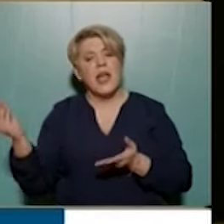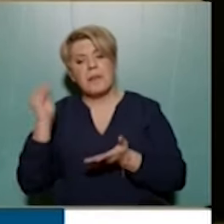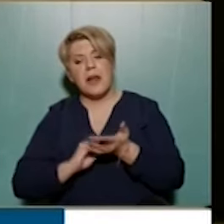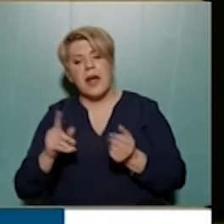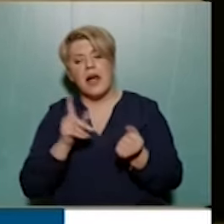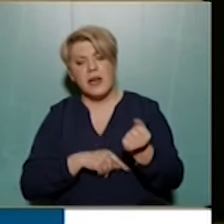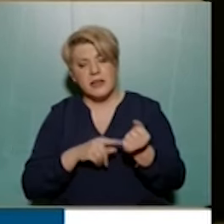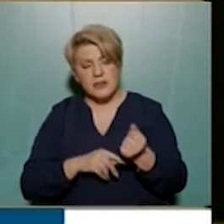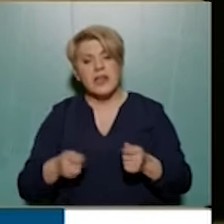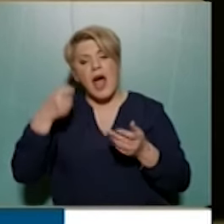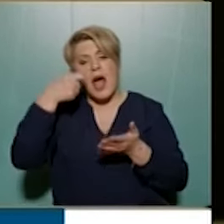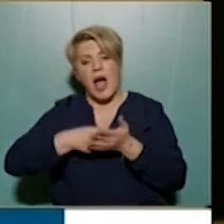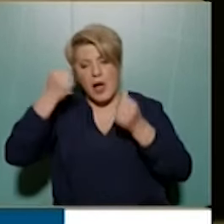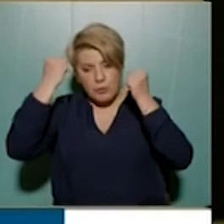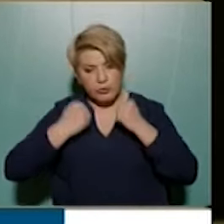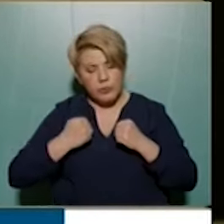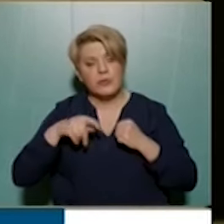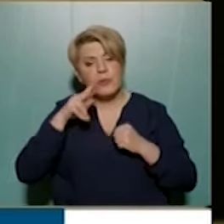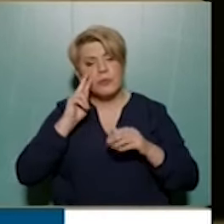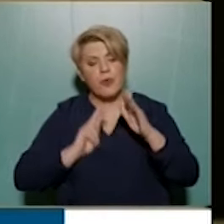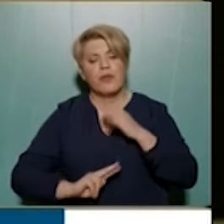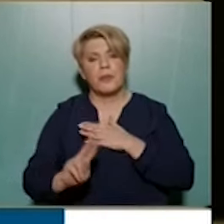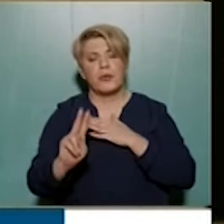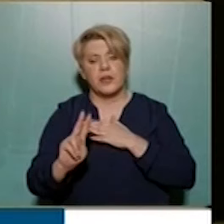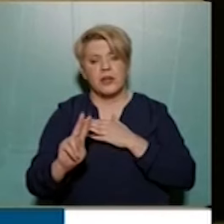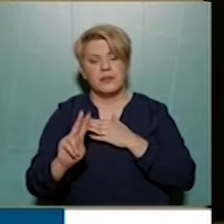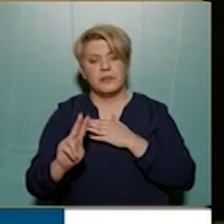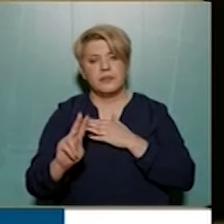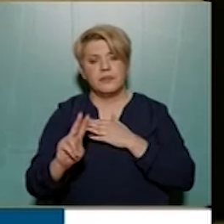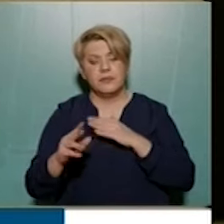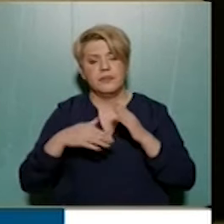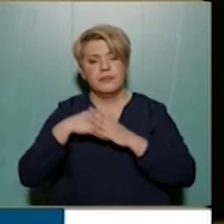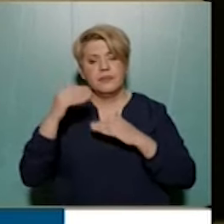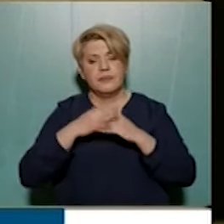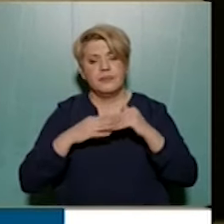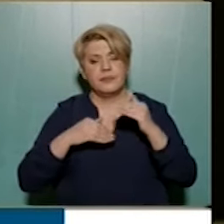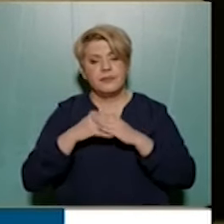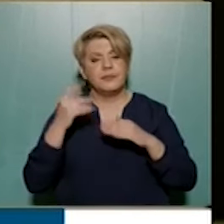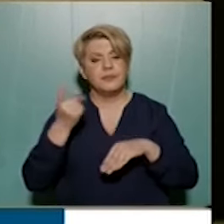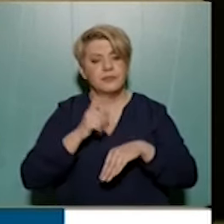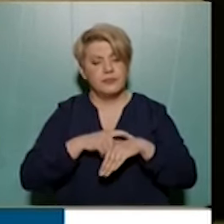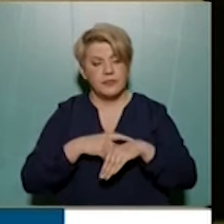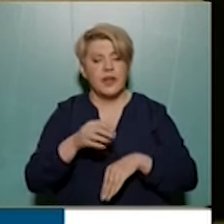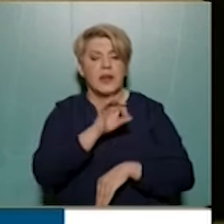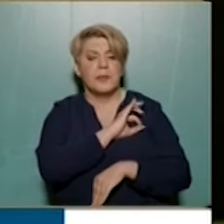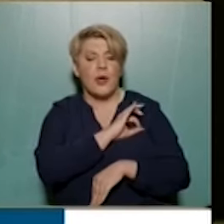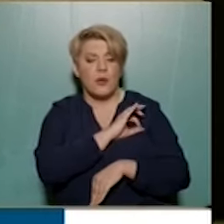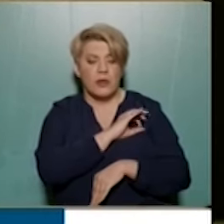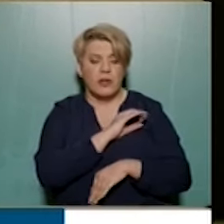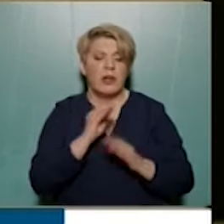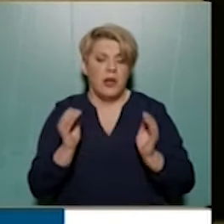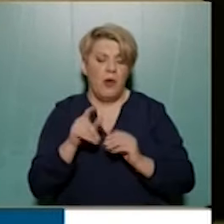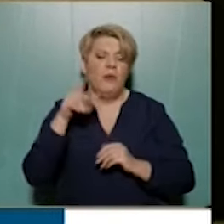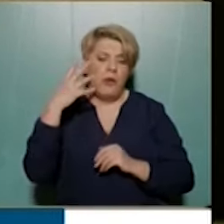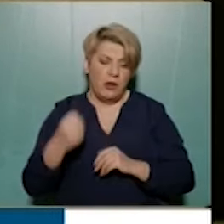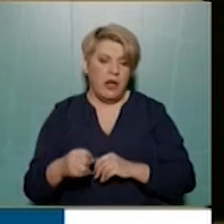επαναχαρακτηριστεί, ακόμα και να αποζημιωθεί με αυτά που προβλέπονται, για να χτιστεί κάποια στιγμή ένα νηπιαγωγείο από τα πολλά που